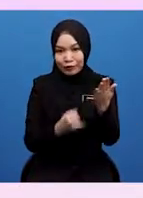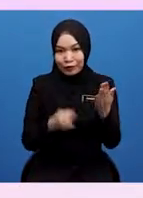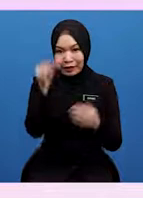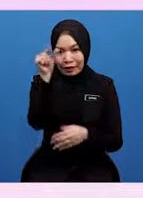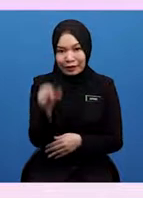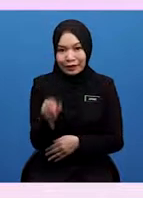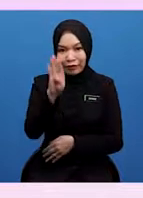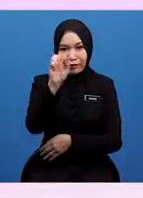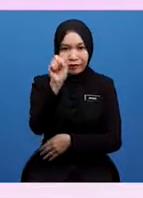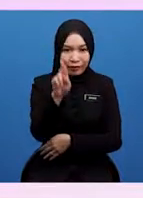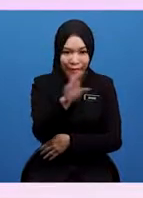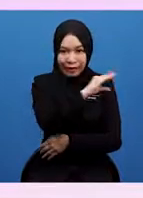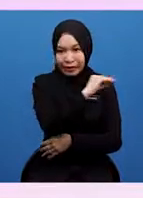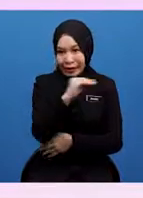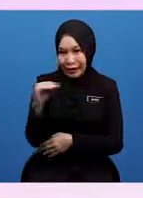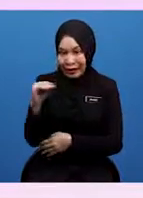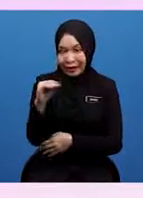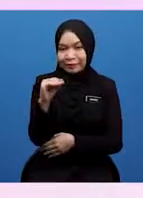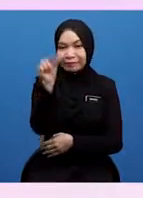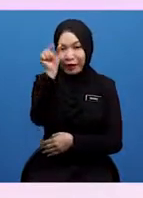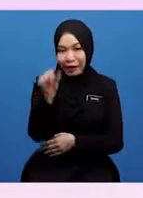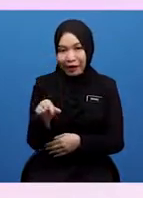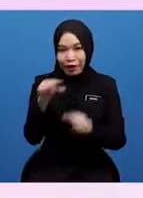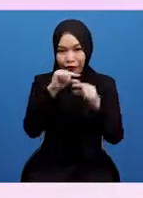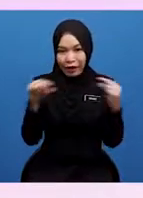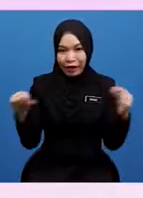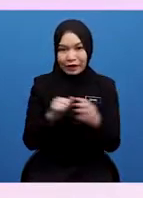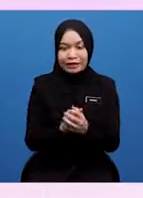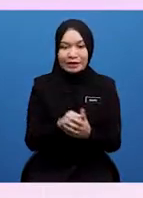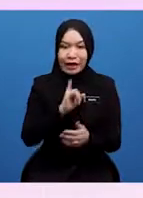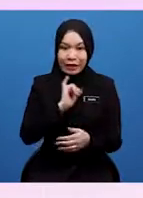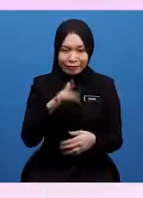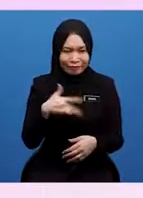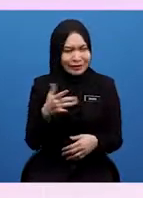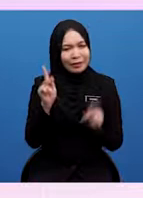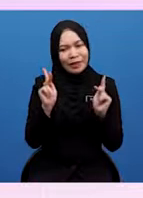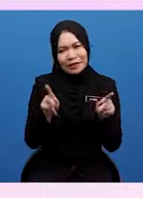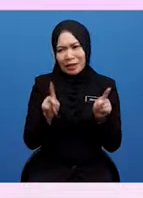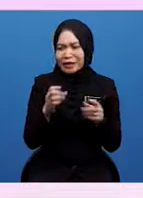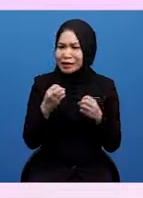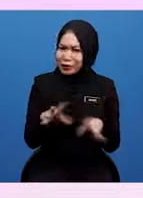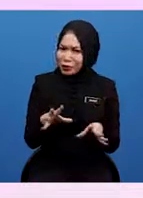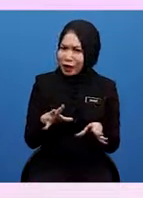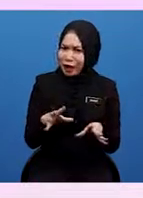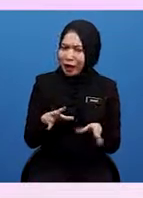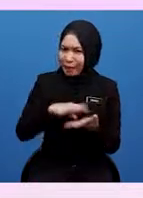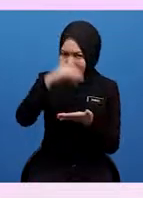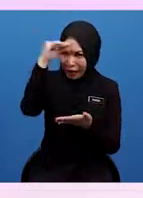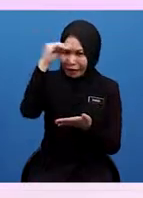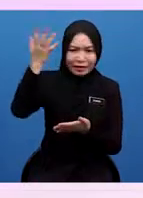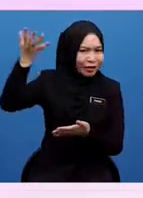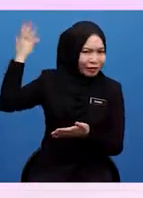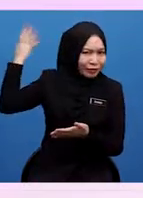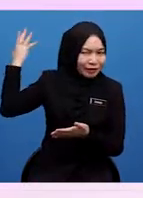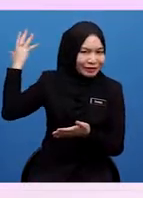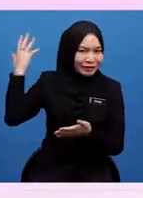garis. Cikgu rasa pelajar-pelajar telah mengikuti episod sebelum ini, bukan? Di dalam